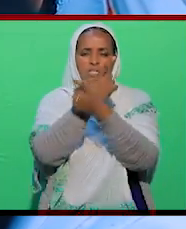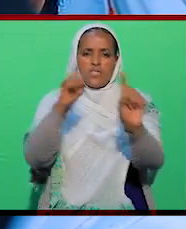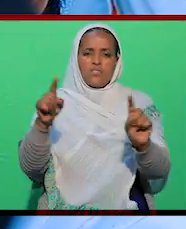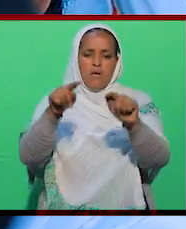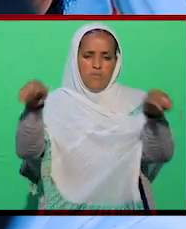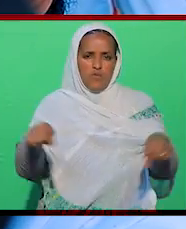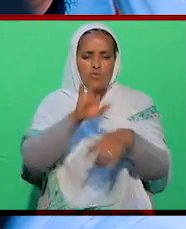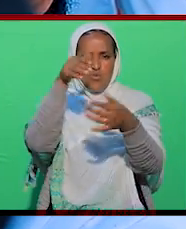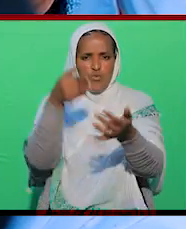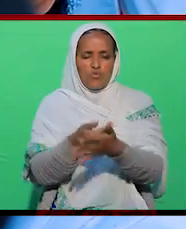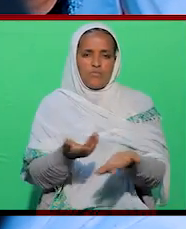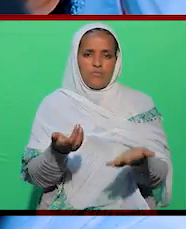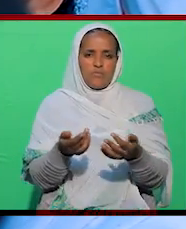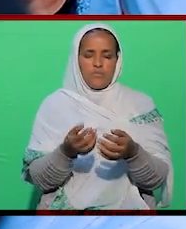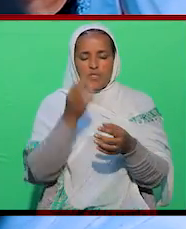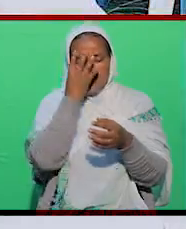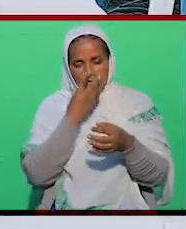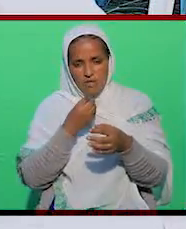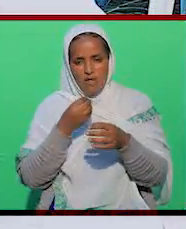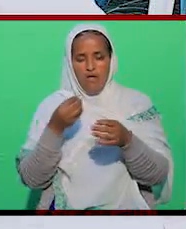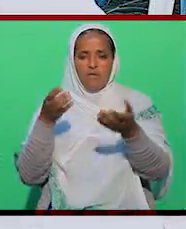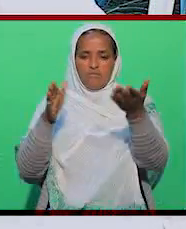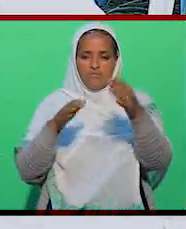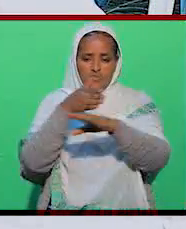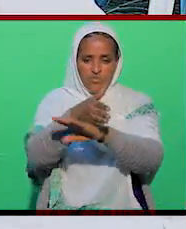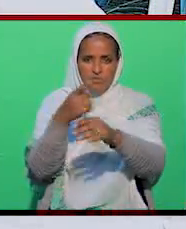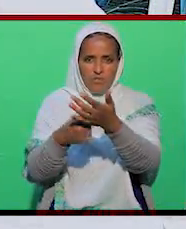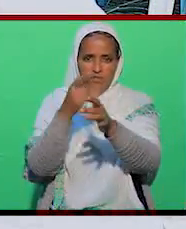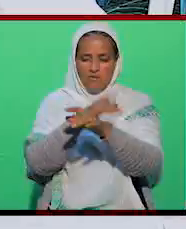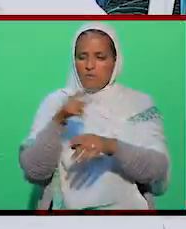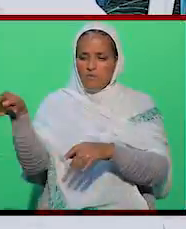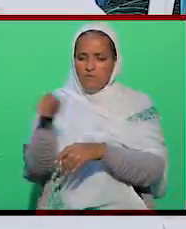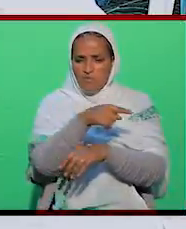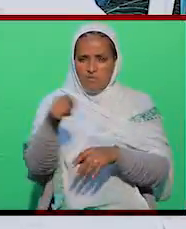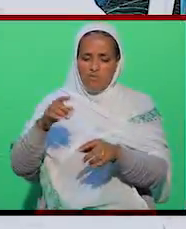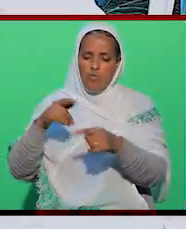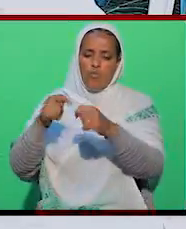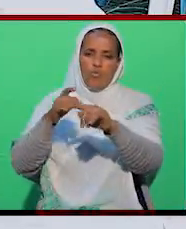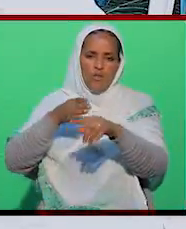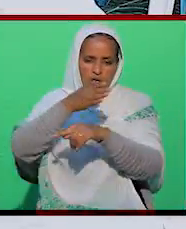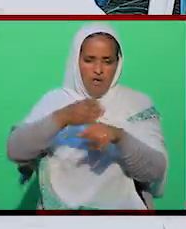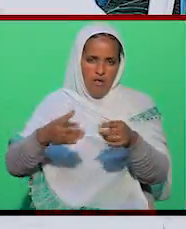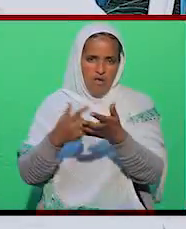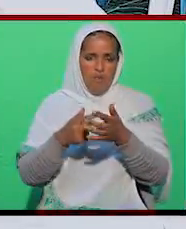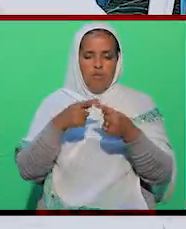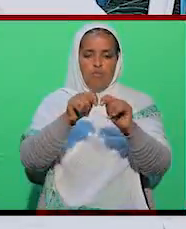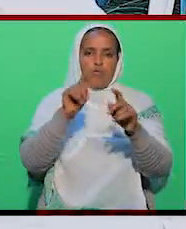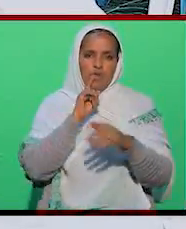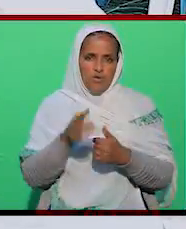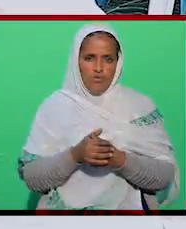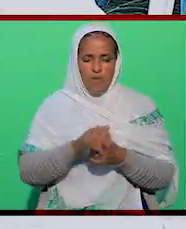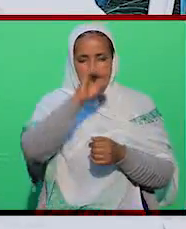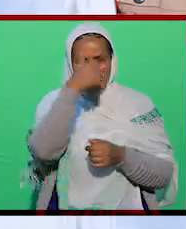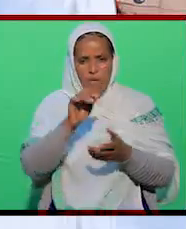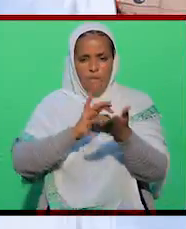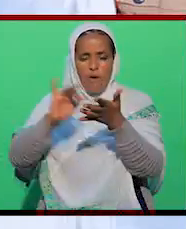በቃ ነፃ ገበያ ነፃ መድረክ ነው። ሁሉም የተኛ የተጋደመ እንጨት ያለፈ ያገደመ ሁሉ ስለት መሞከሪያ ነው እንደሆነ መሞከሪያ